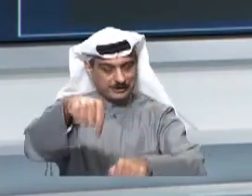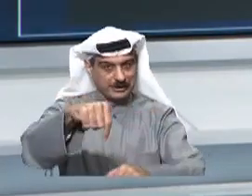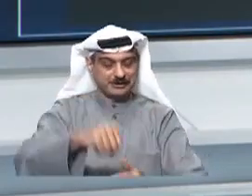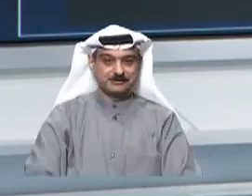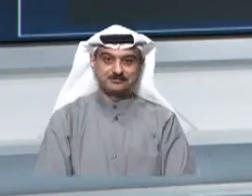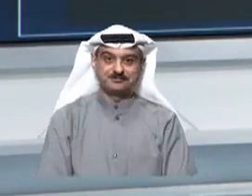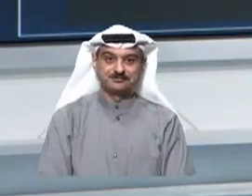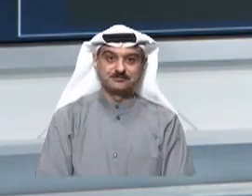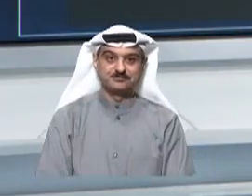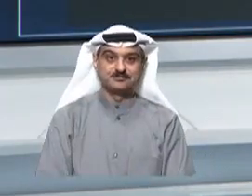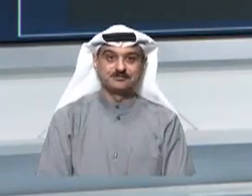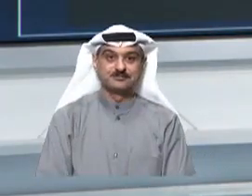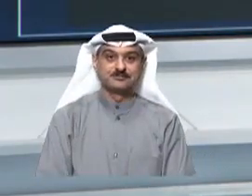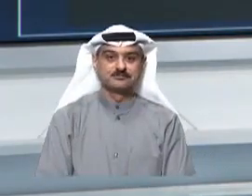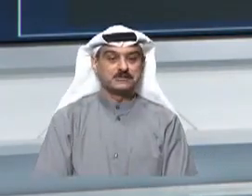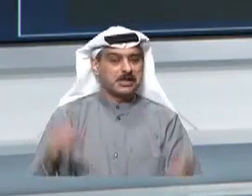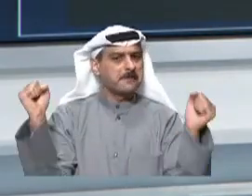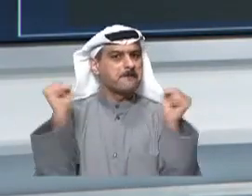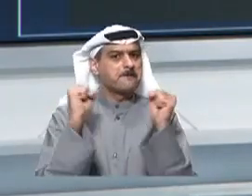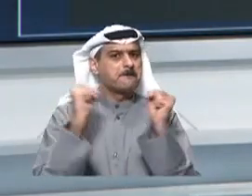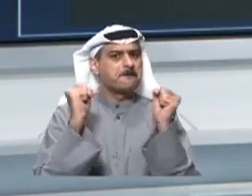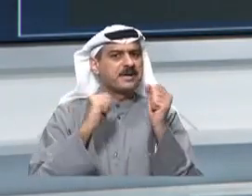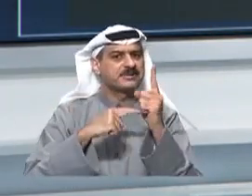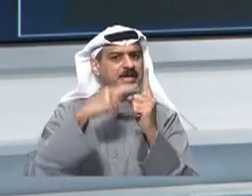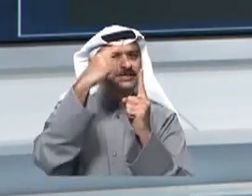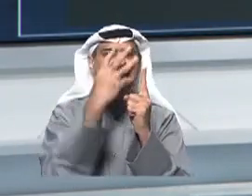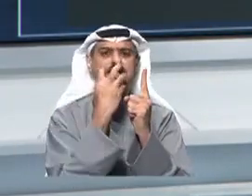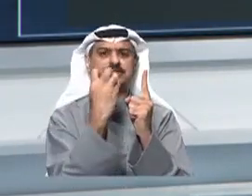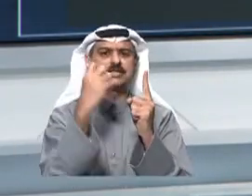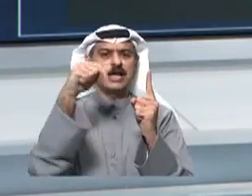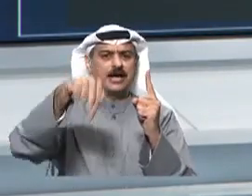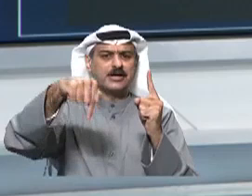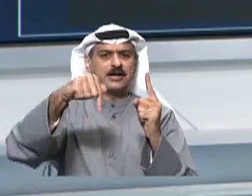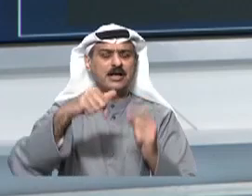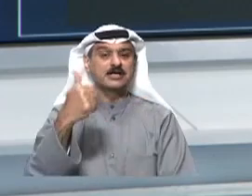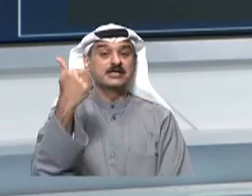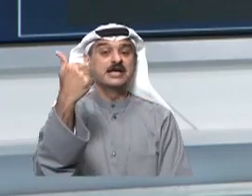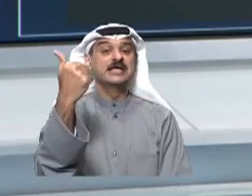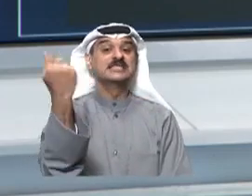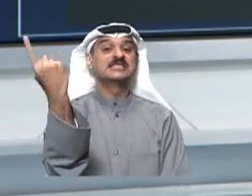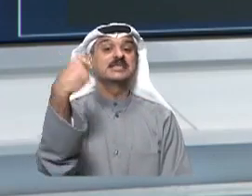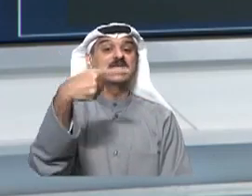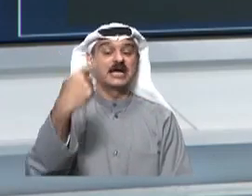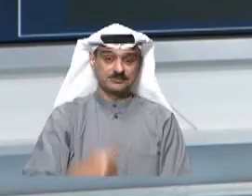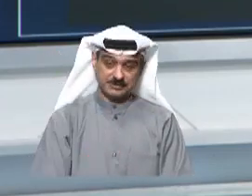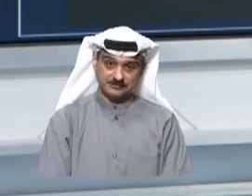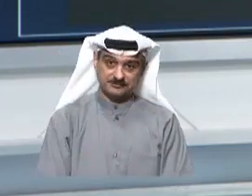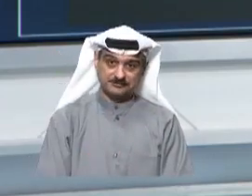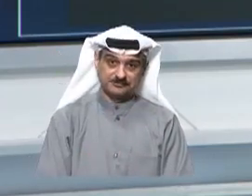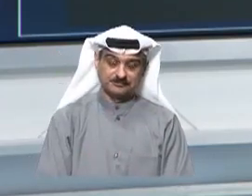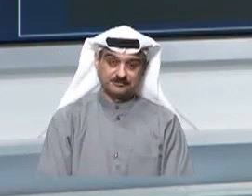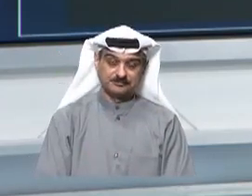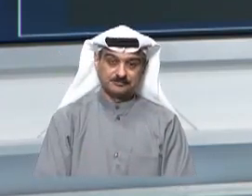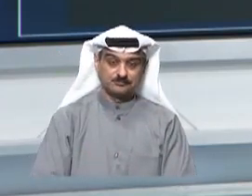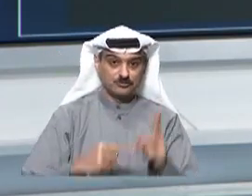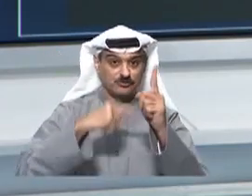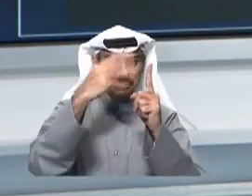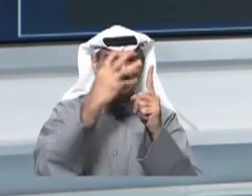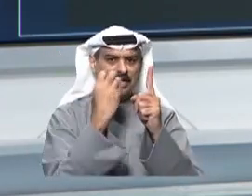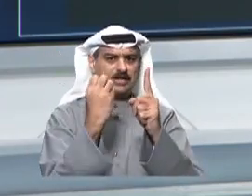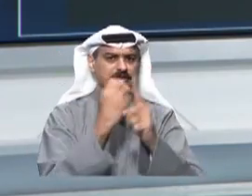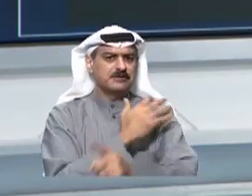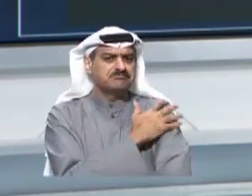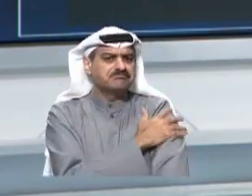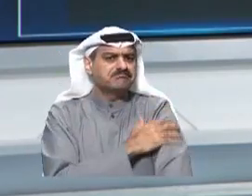أجواء لا زالت باردة وتصل درجة الحرارة حاليا إلى 16 درجة مئوية، لكن درجة الحرارة المحسوسة تصل